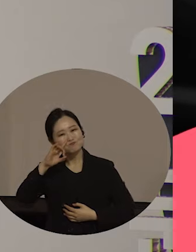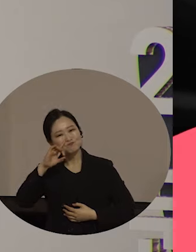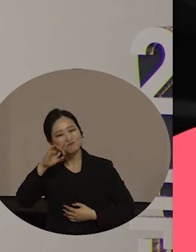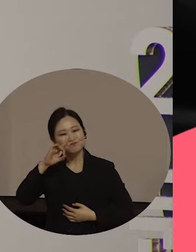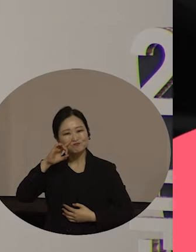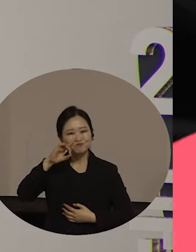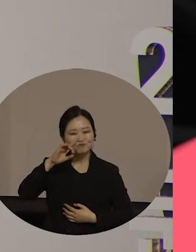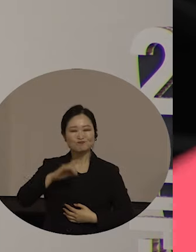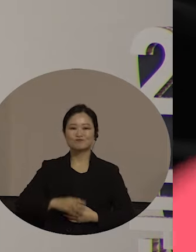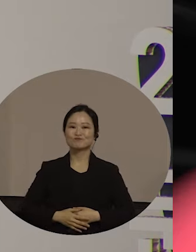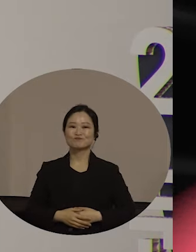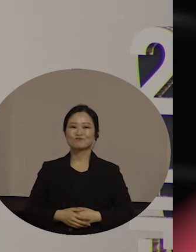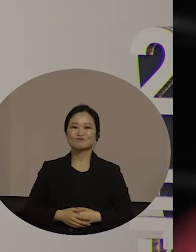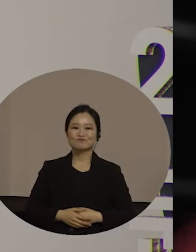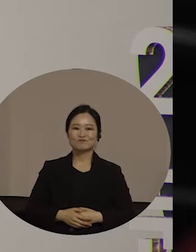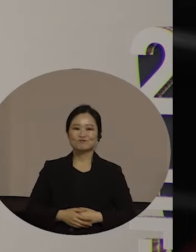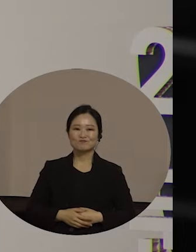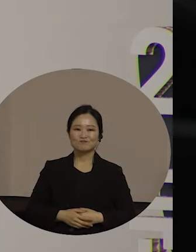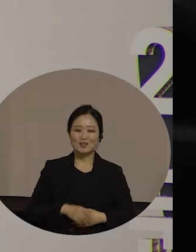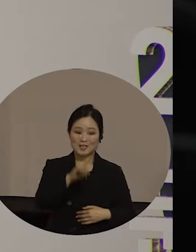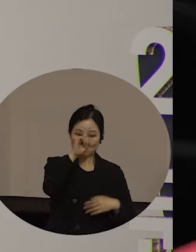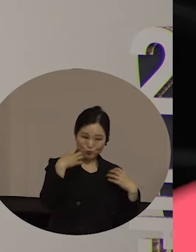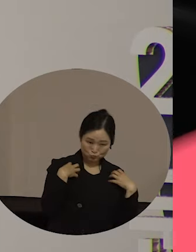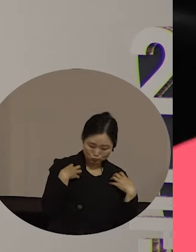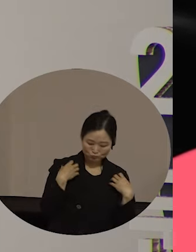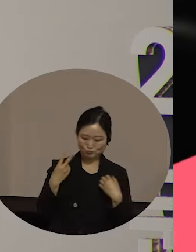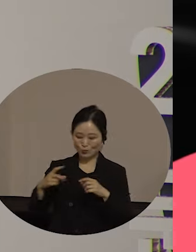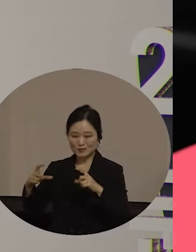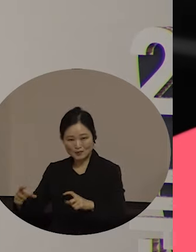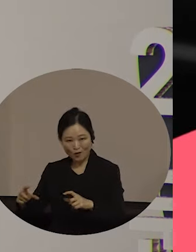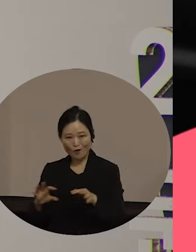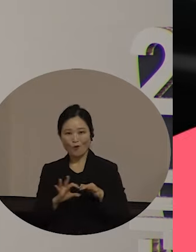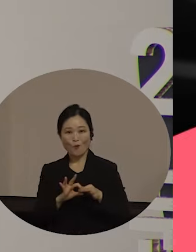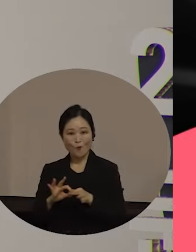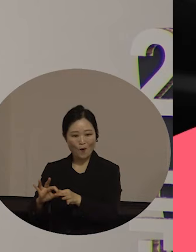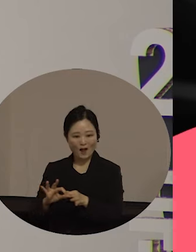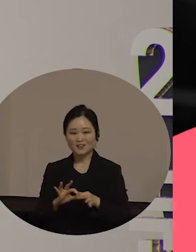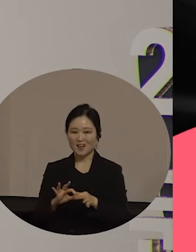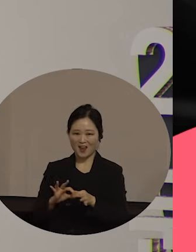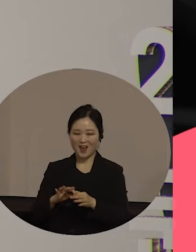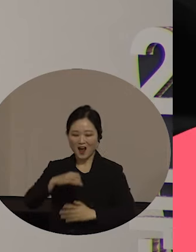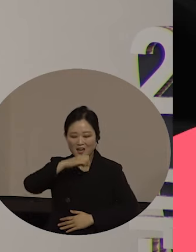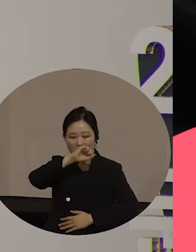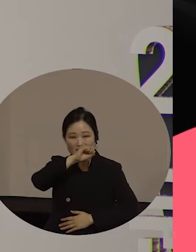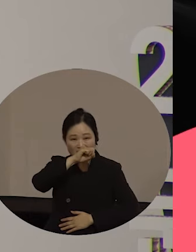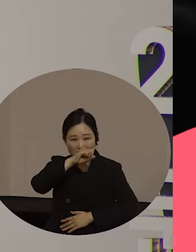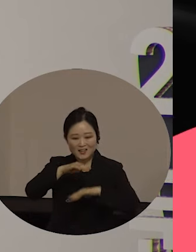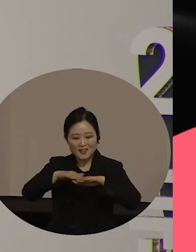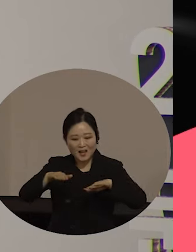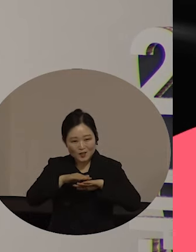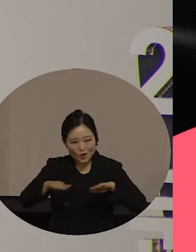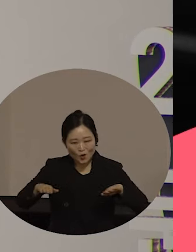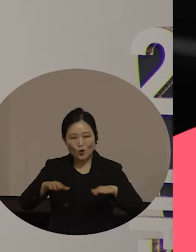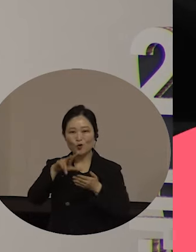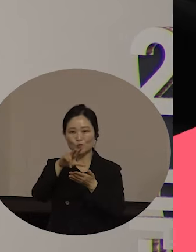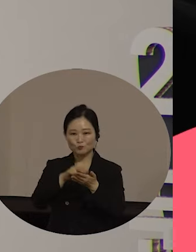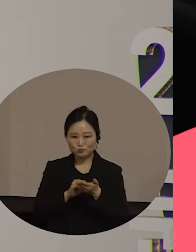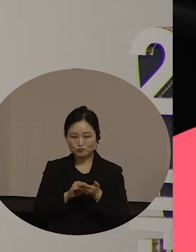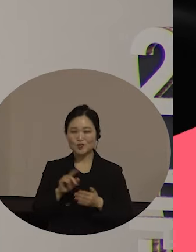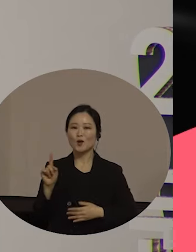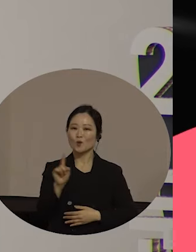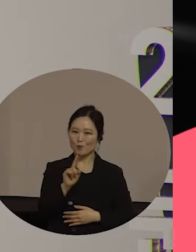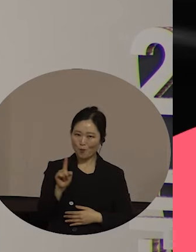좀 지역하고 관계에 대해서 그 정부와 지방 그 지역과 그 지역의 학교들과